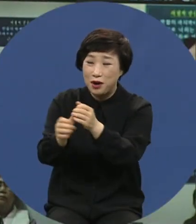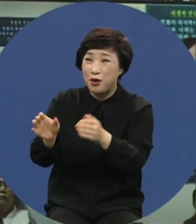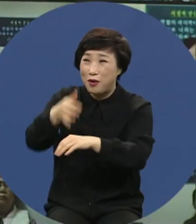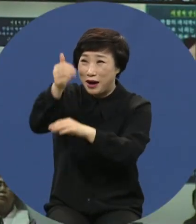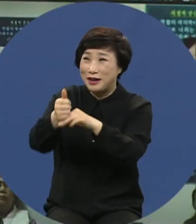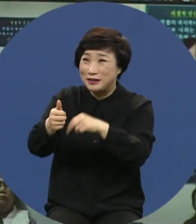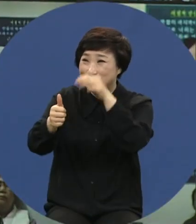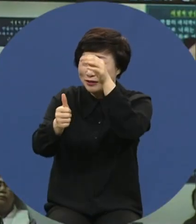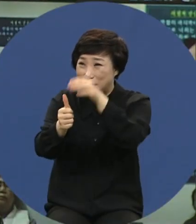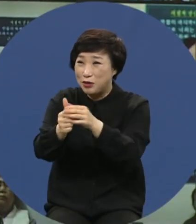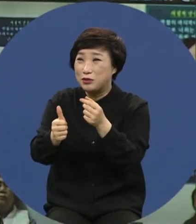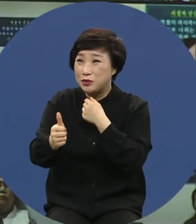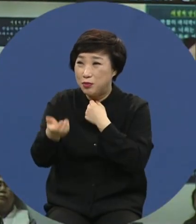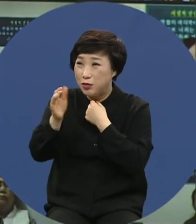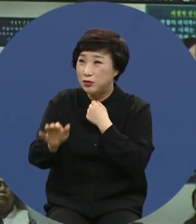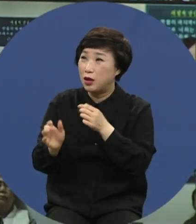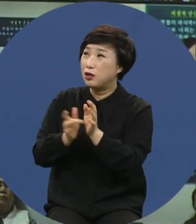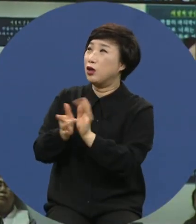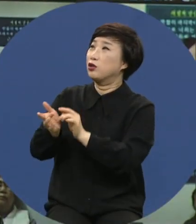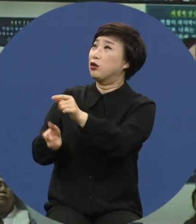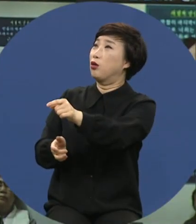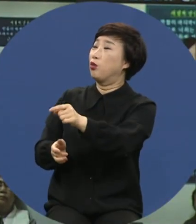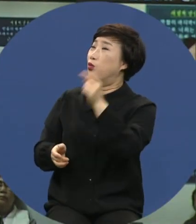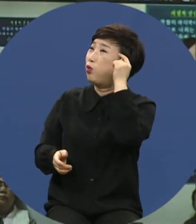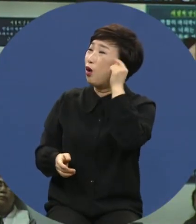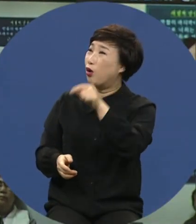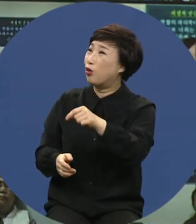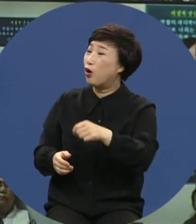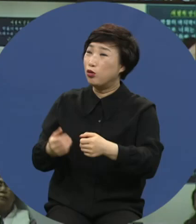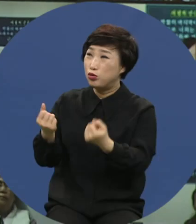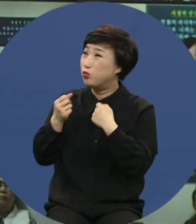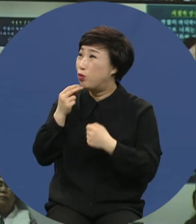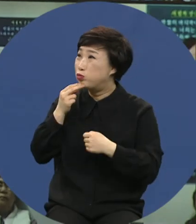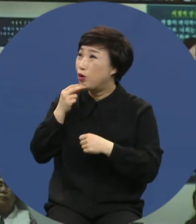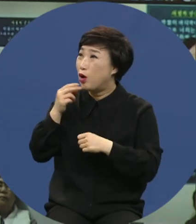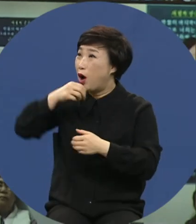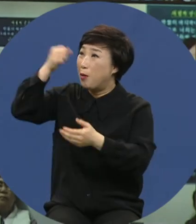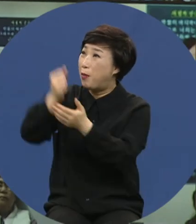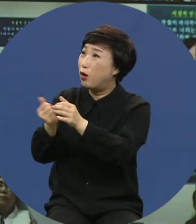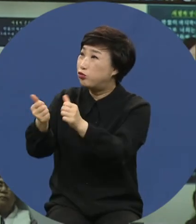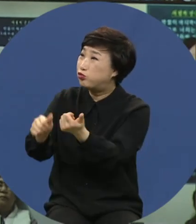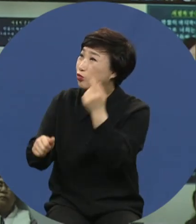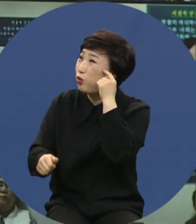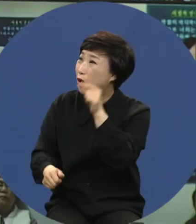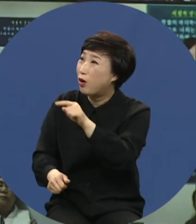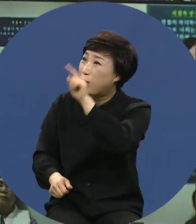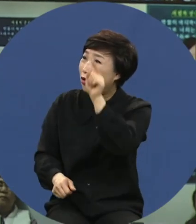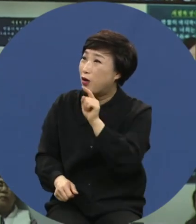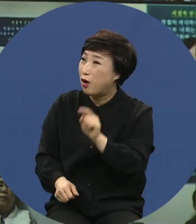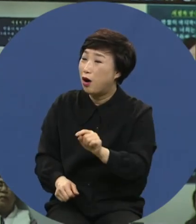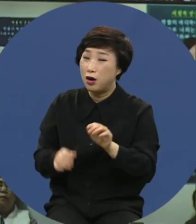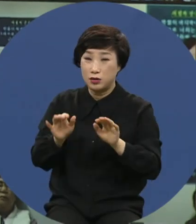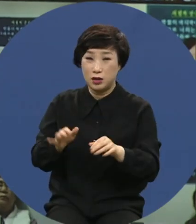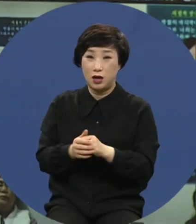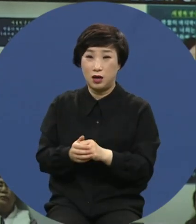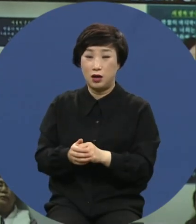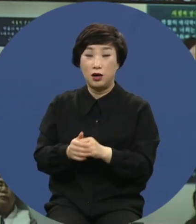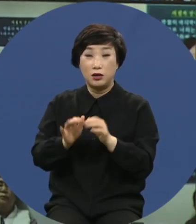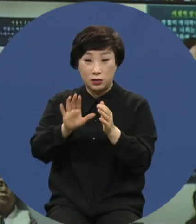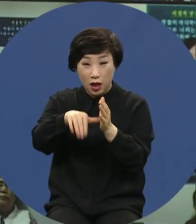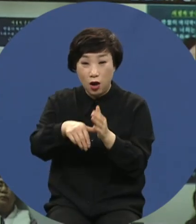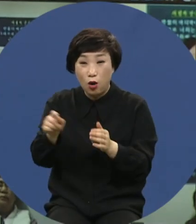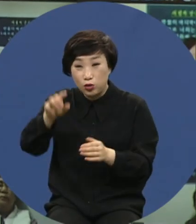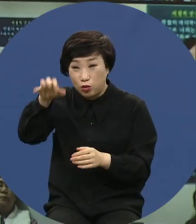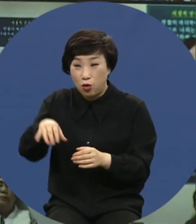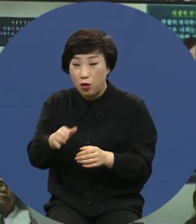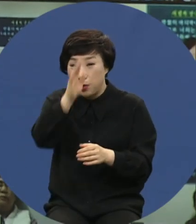만들려고 했는데 그런 저가 아무 맥도 없이 죽니? 어쩌다가 어느 시대든지 병자를